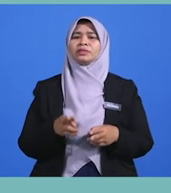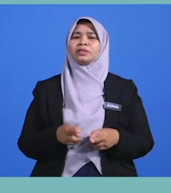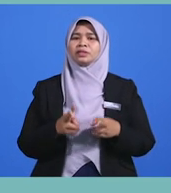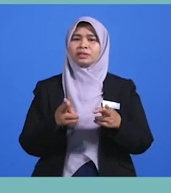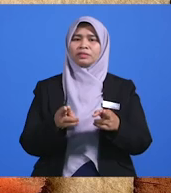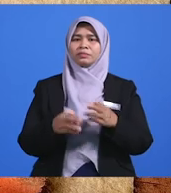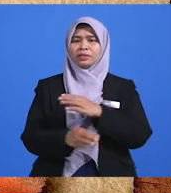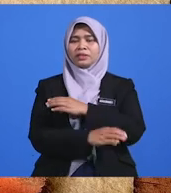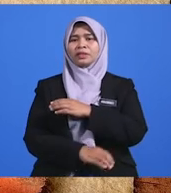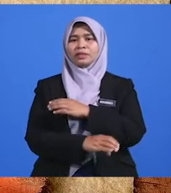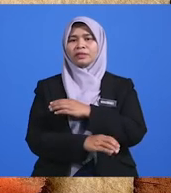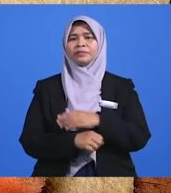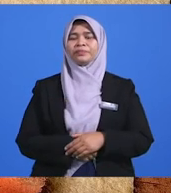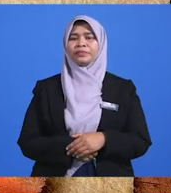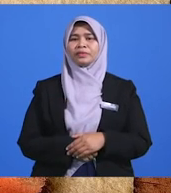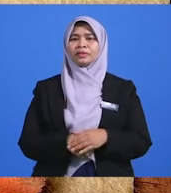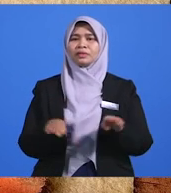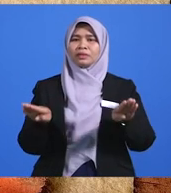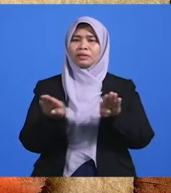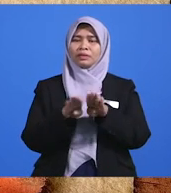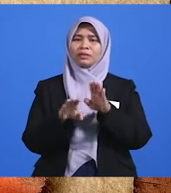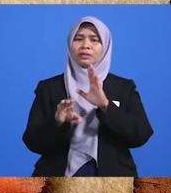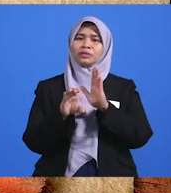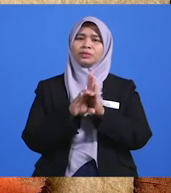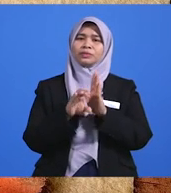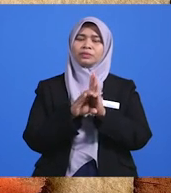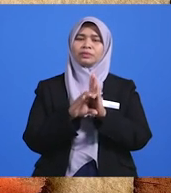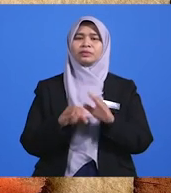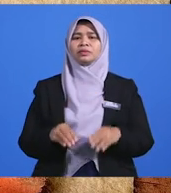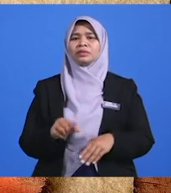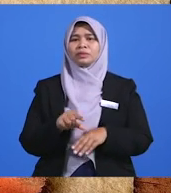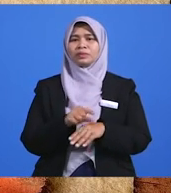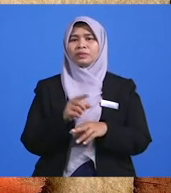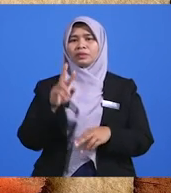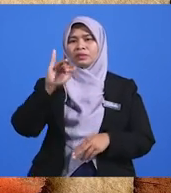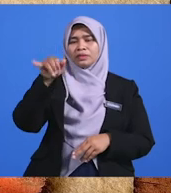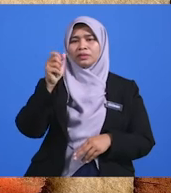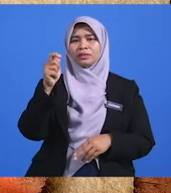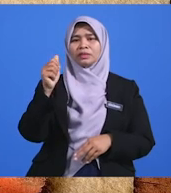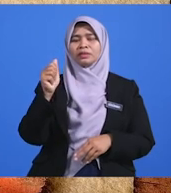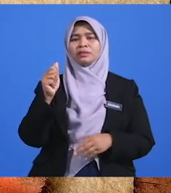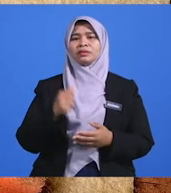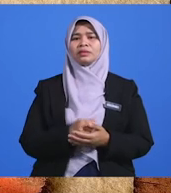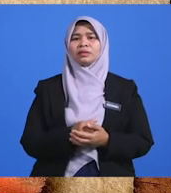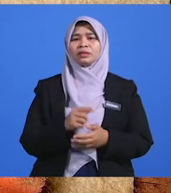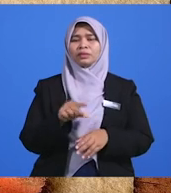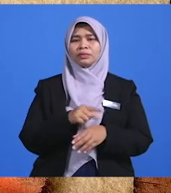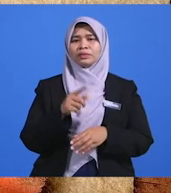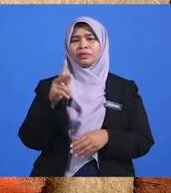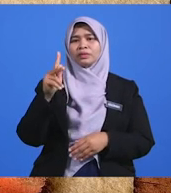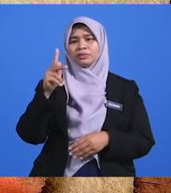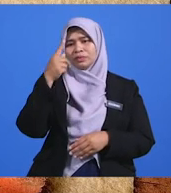negara. Sebagai contoh, penggunaan jata negara dapat dilihat pada kulit muka hadapan pasport